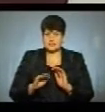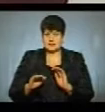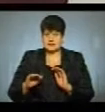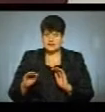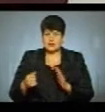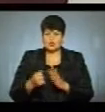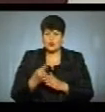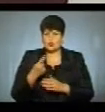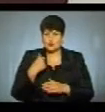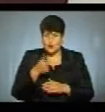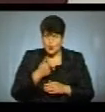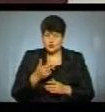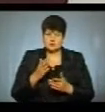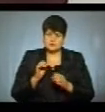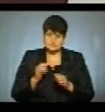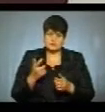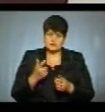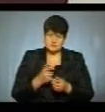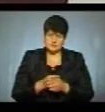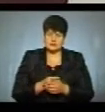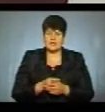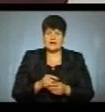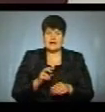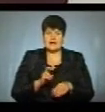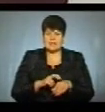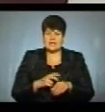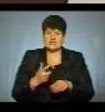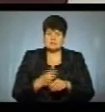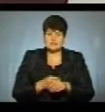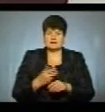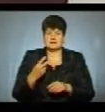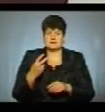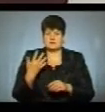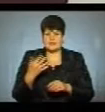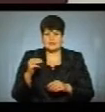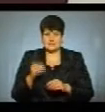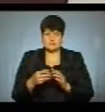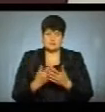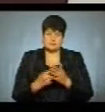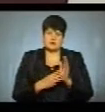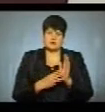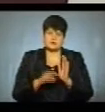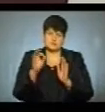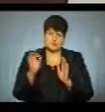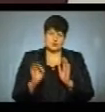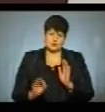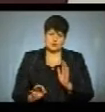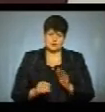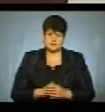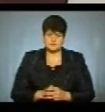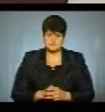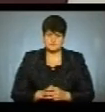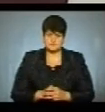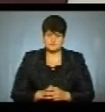до року, які підлягають вакцинації, лікарі щепили 5 800. Це близько 70%. Про це повідомила Марія